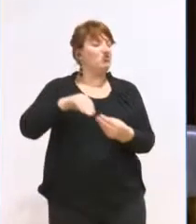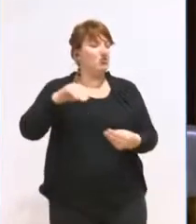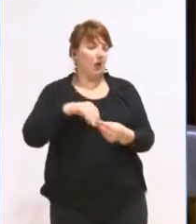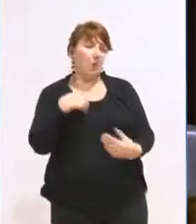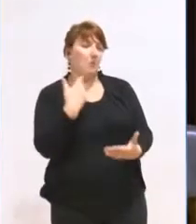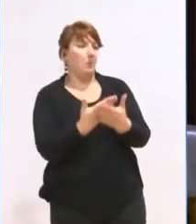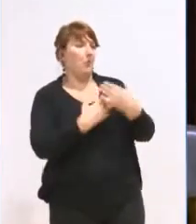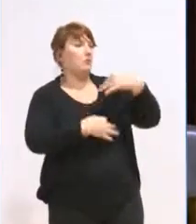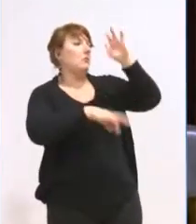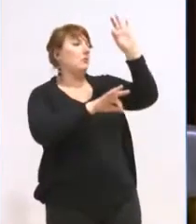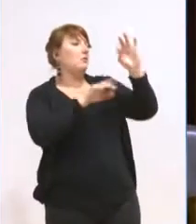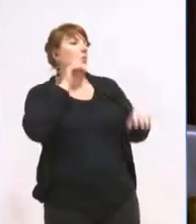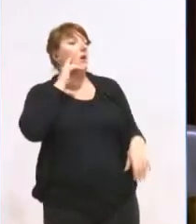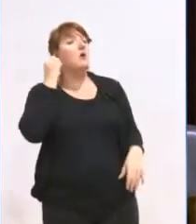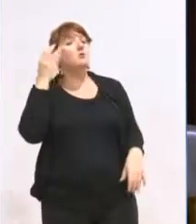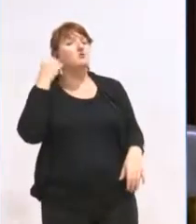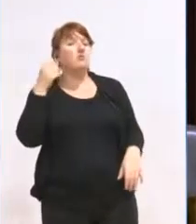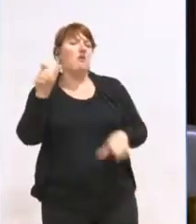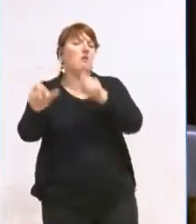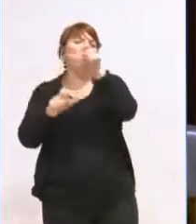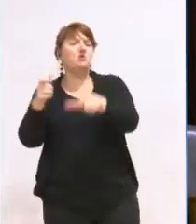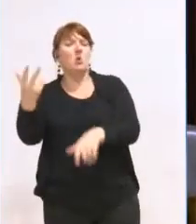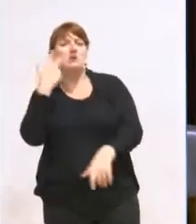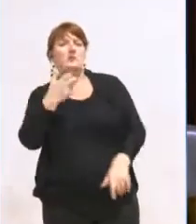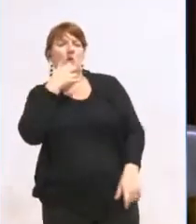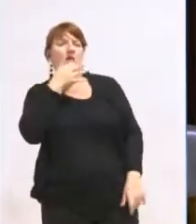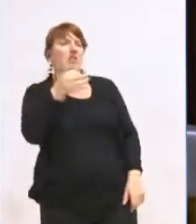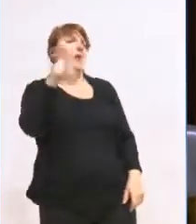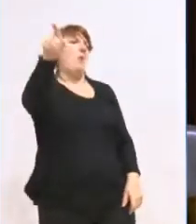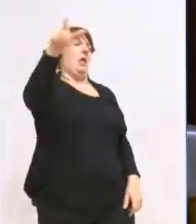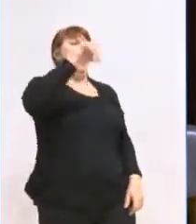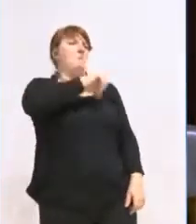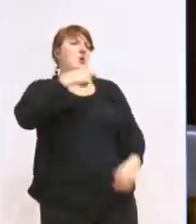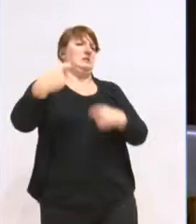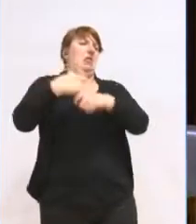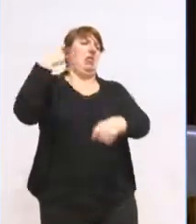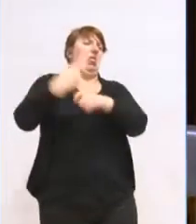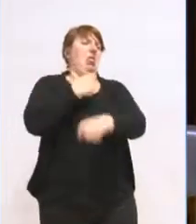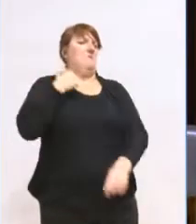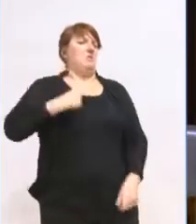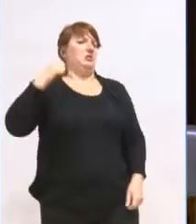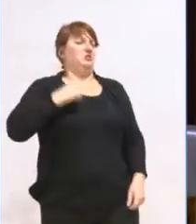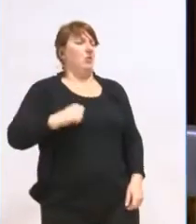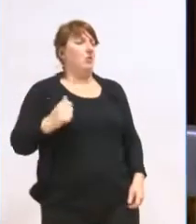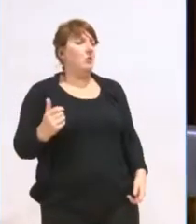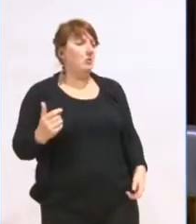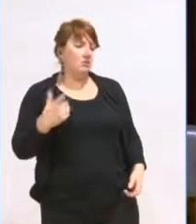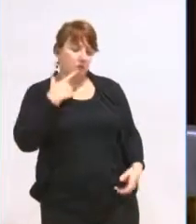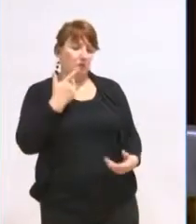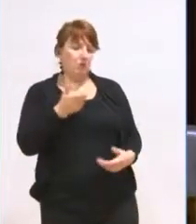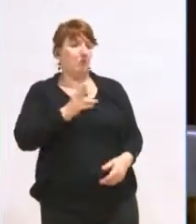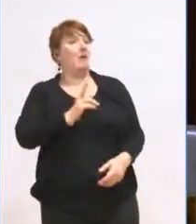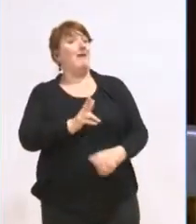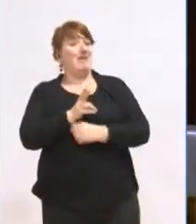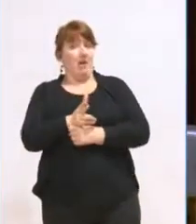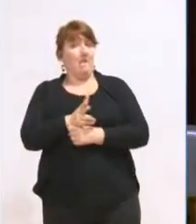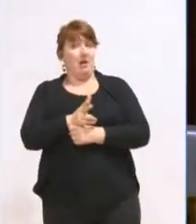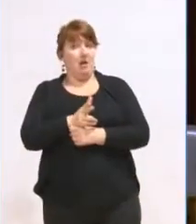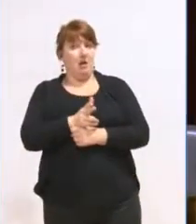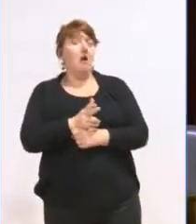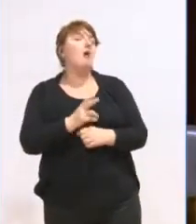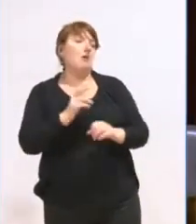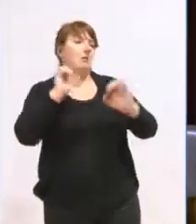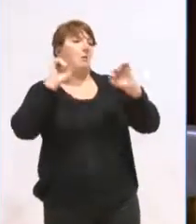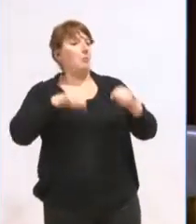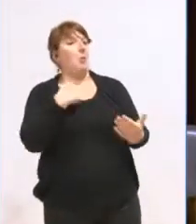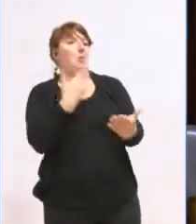avec le policier qui est forcément très méchant et la personne qui peut avoir été en face de ce policier qui, elle, est blanche comme l'agneau.